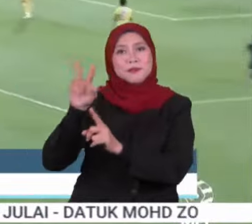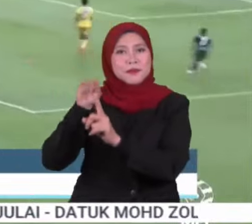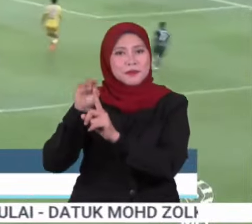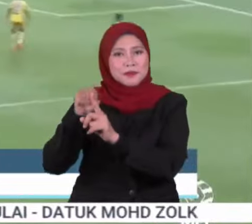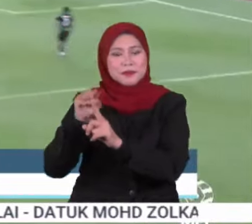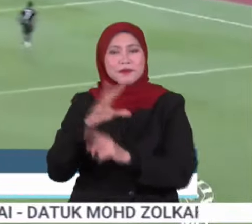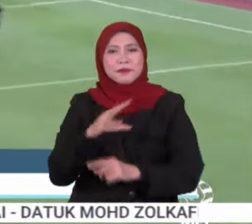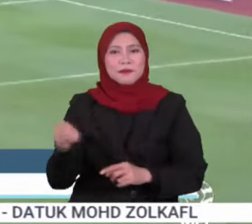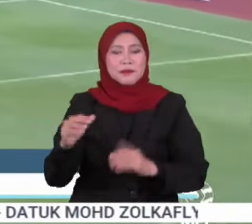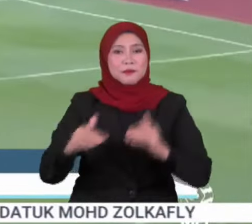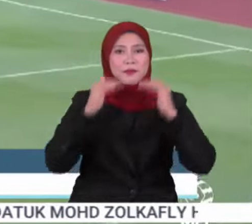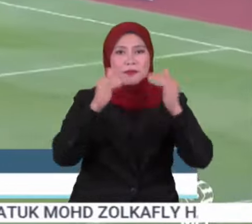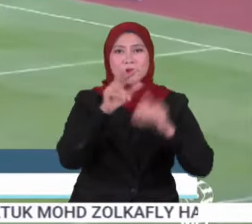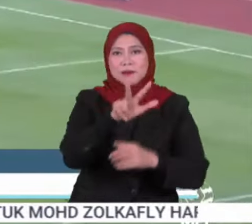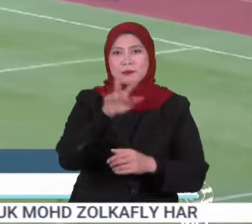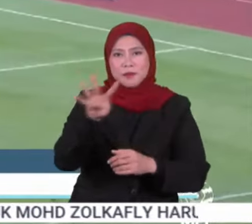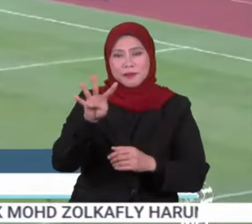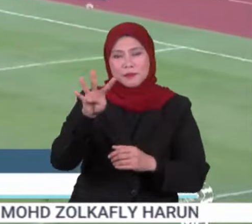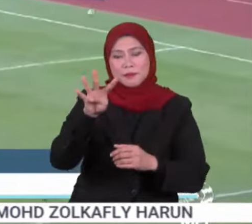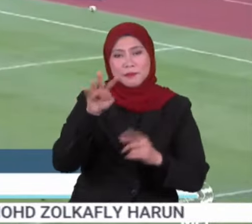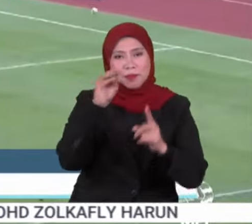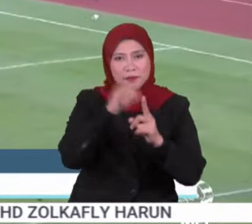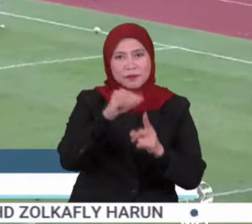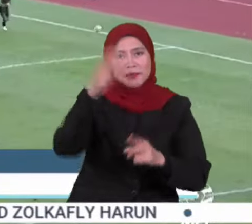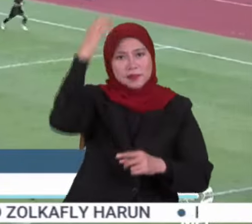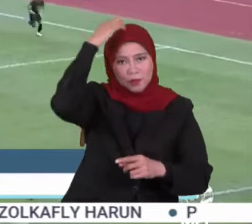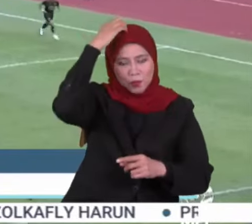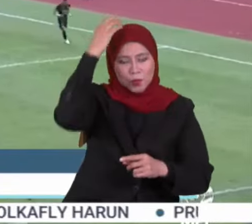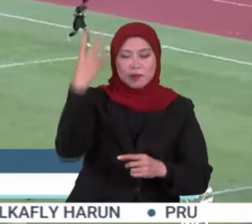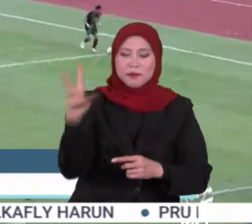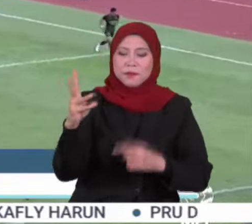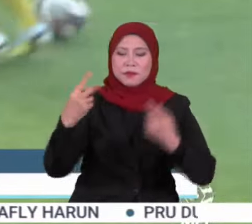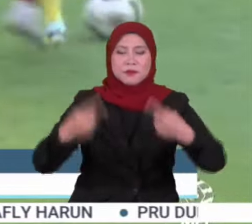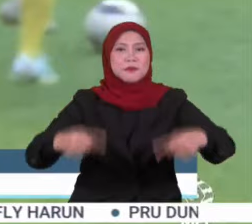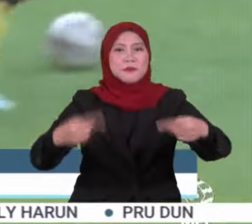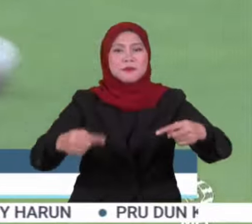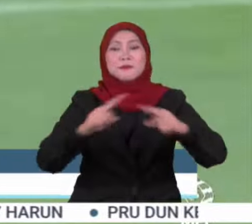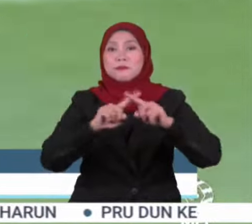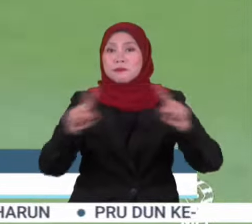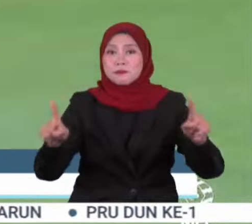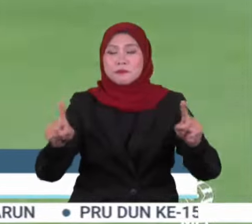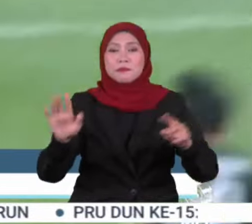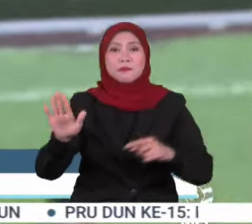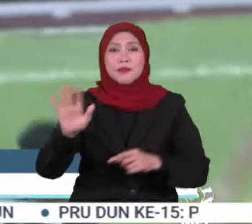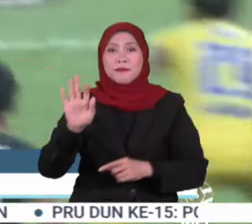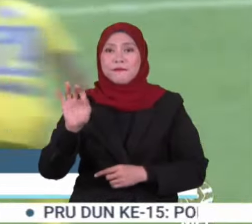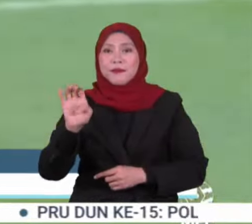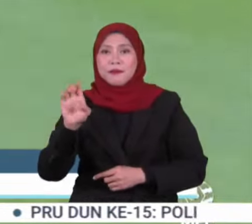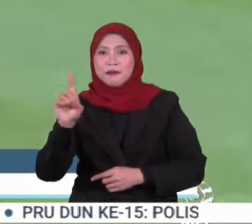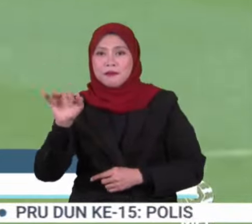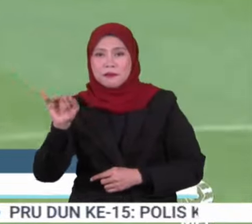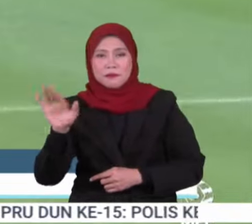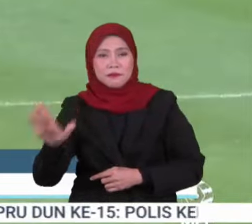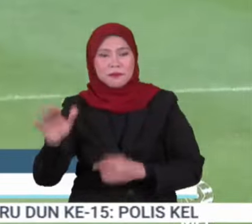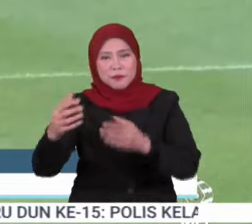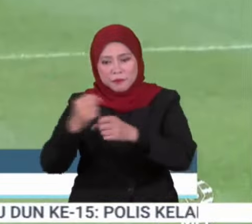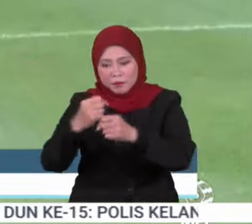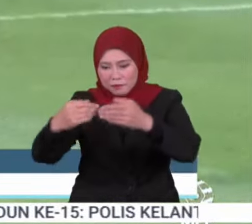itu menyaksikan Seri Pahang terikat 3-4 mata dengan Selangor selepas 16 perlawanan. Namun, skor kendaraan Fandi Ahmad itu berada di tangga